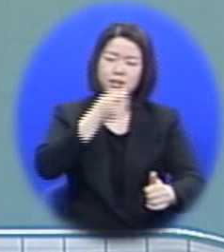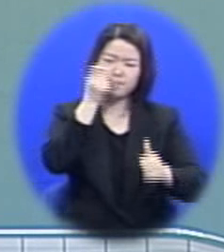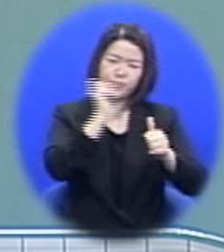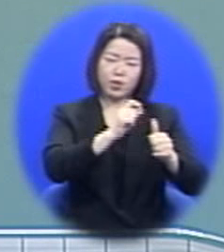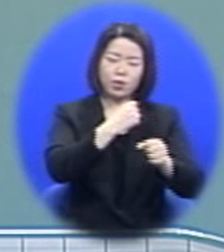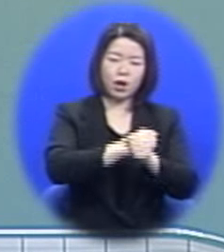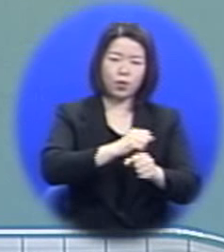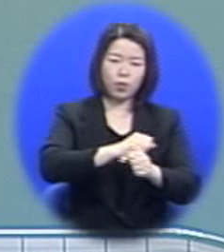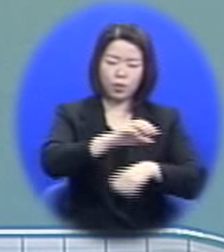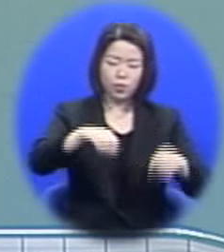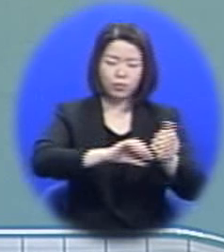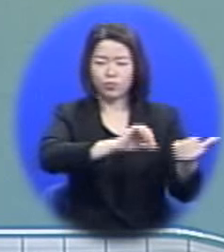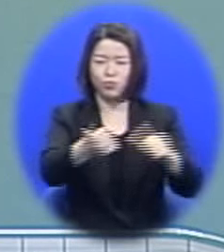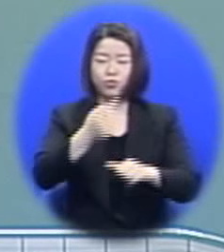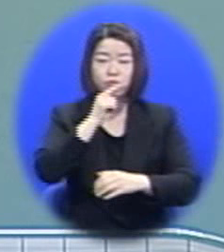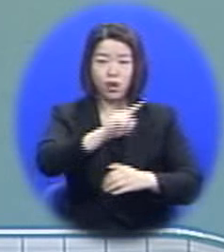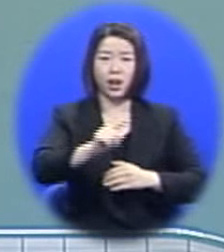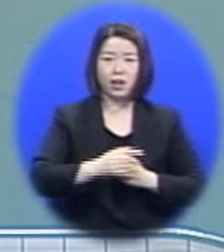말이야.